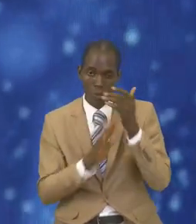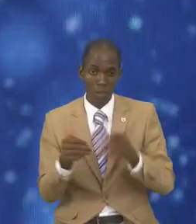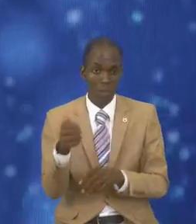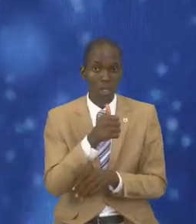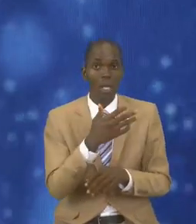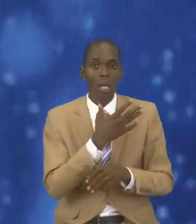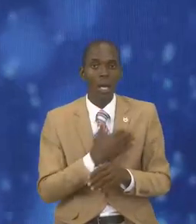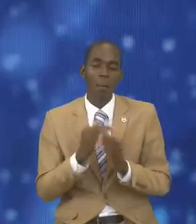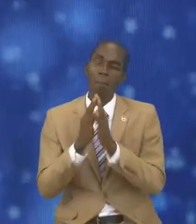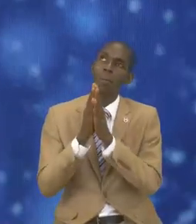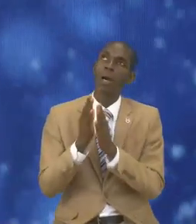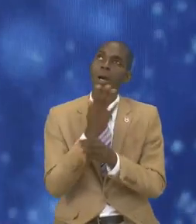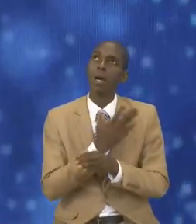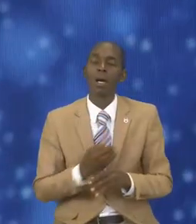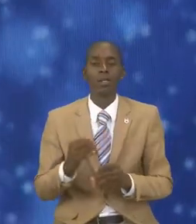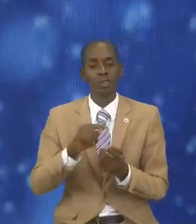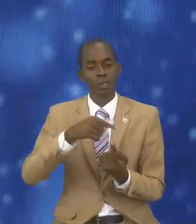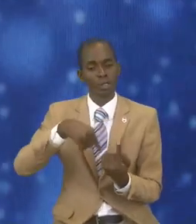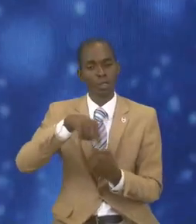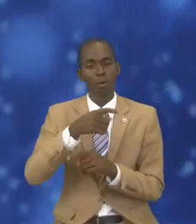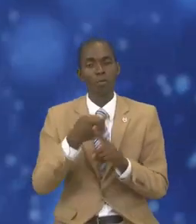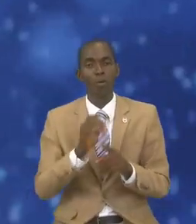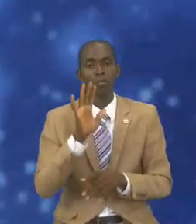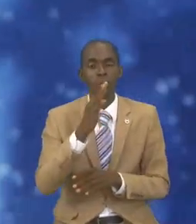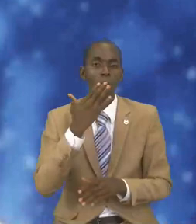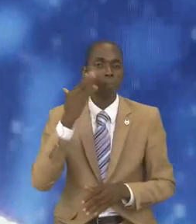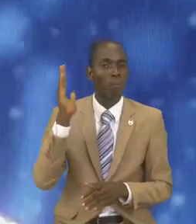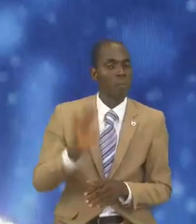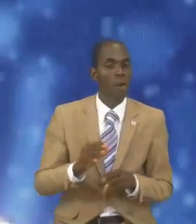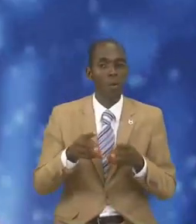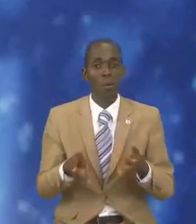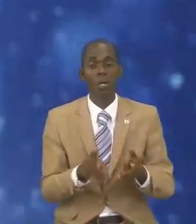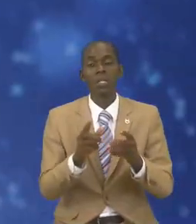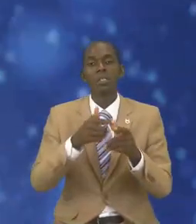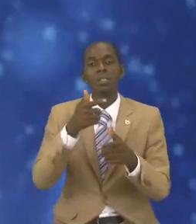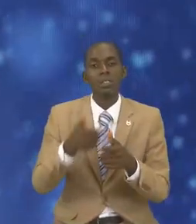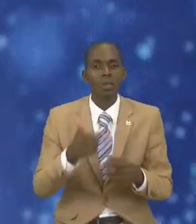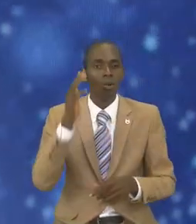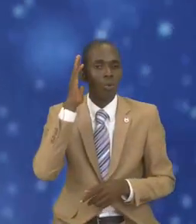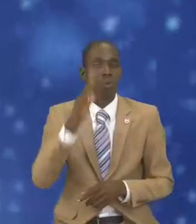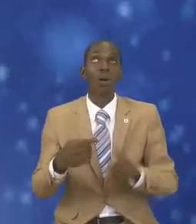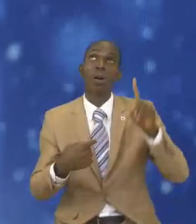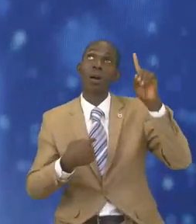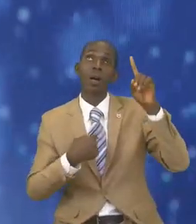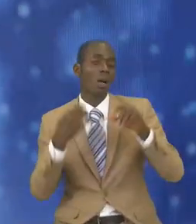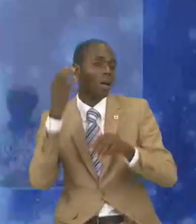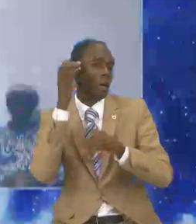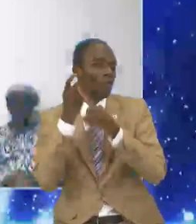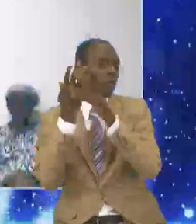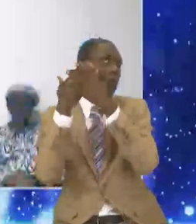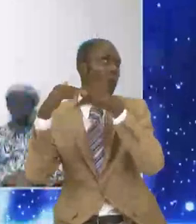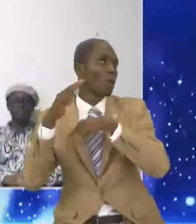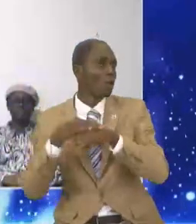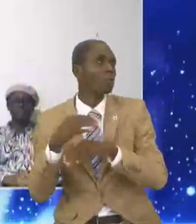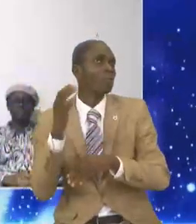ma face, et s'ils se détournent de sa mauvaise voie, je l'exaucerai des cieux, je lui